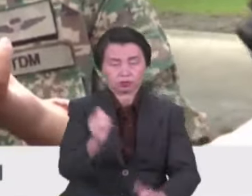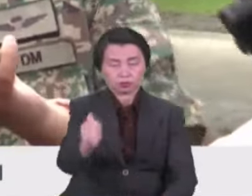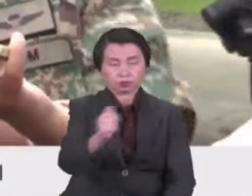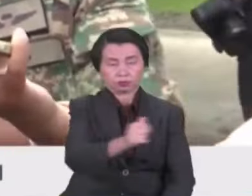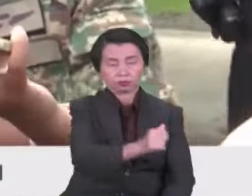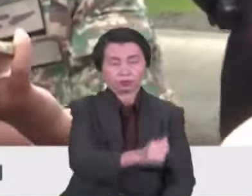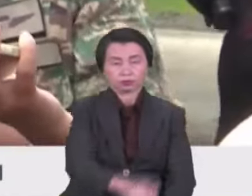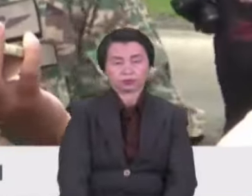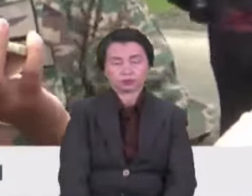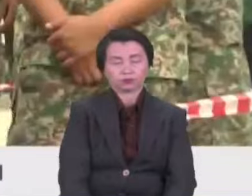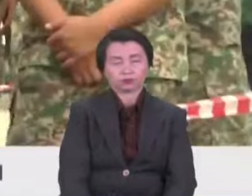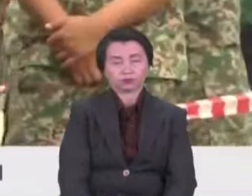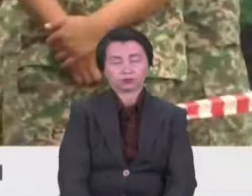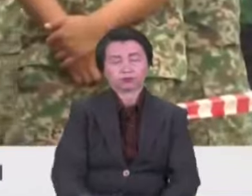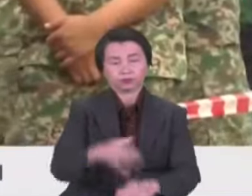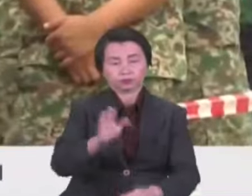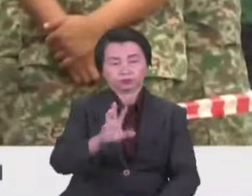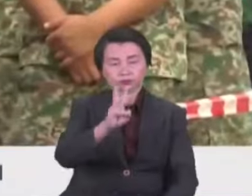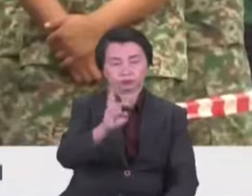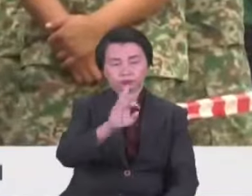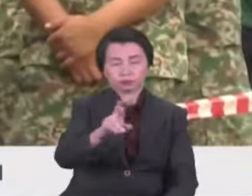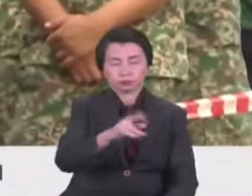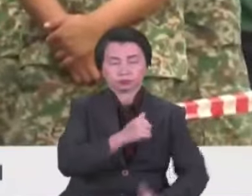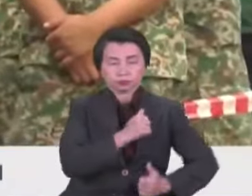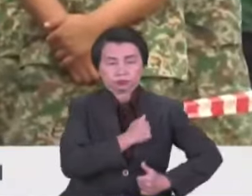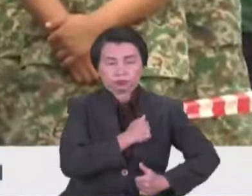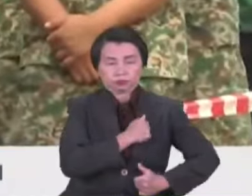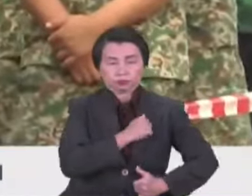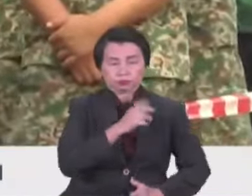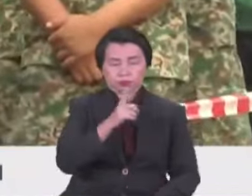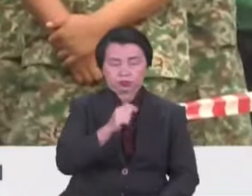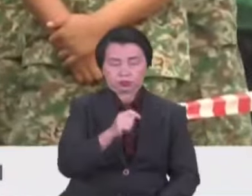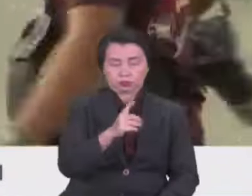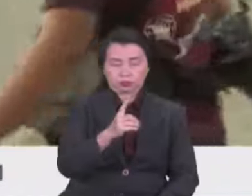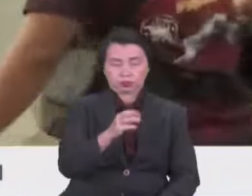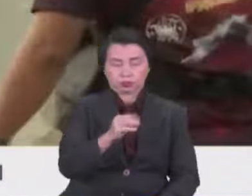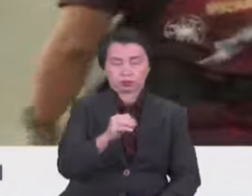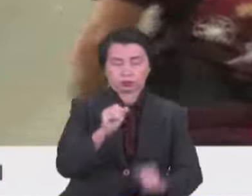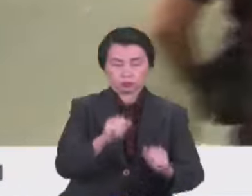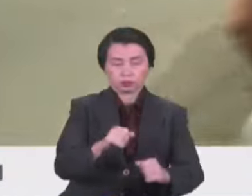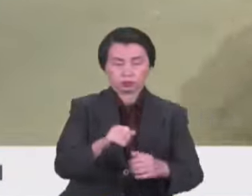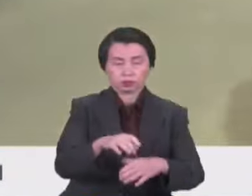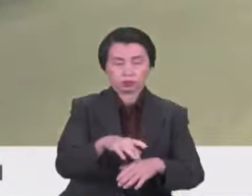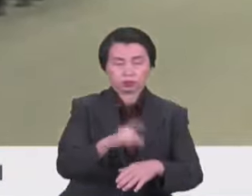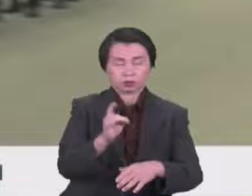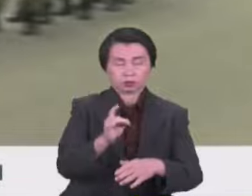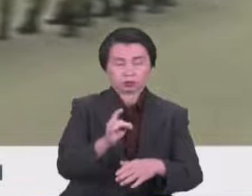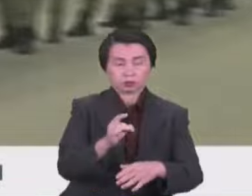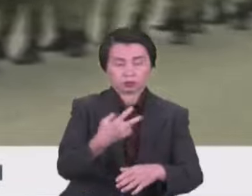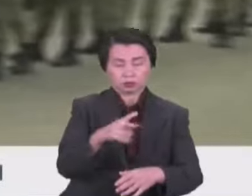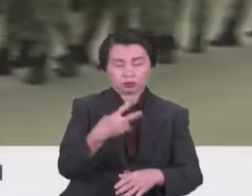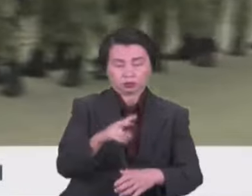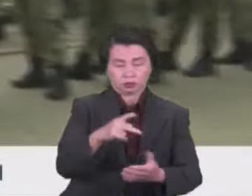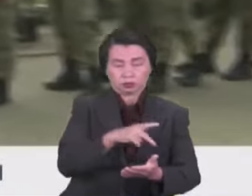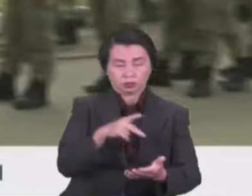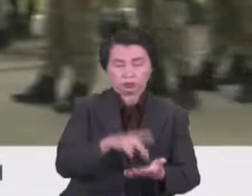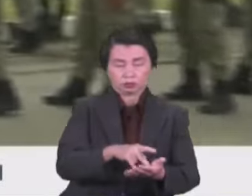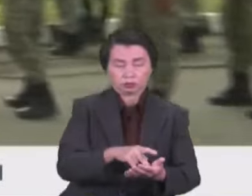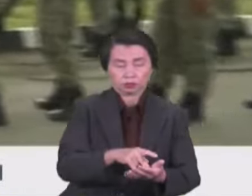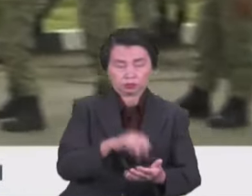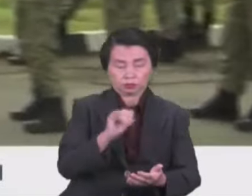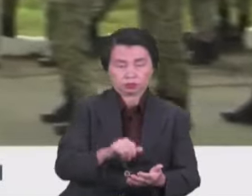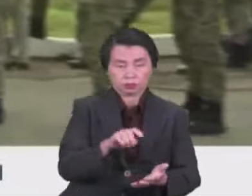masing-masing. Keseluruhannya, lebih 6,000 anggota tentera darat layak mengundi awal bagi PRU15 di 12 pusat pengundian